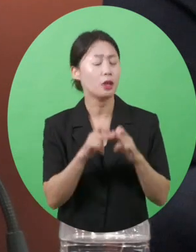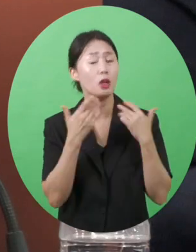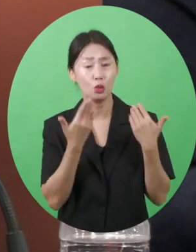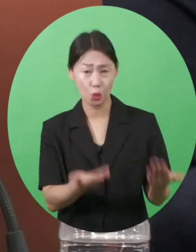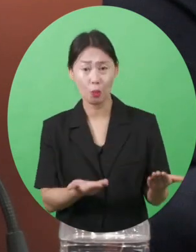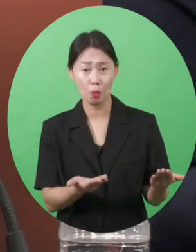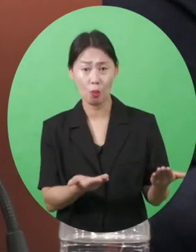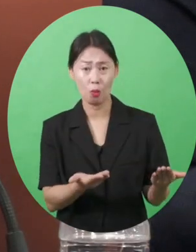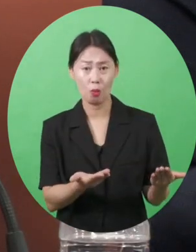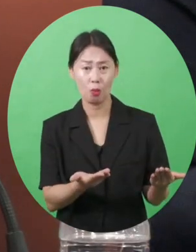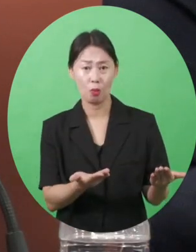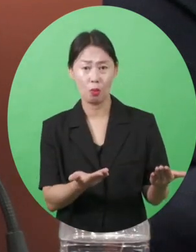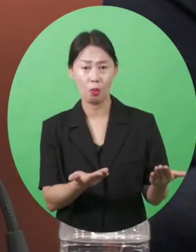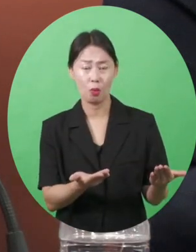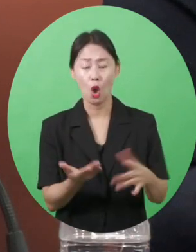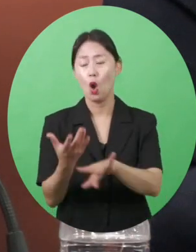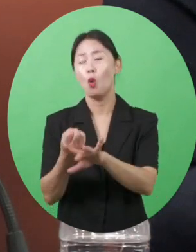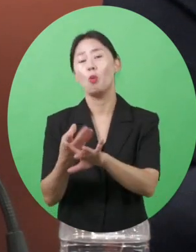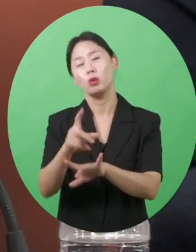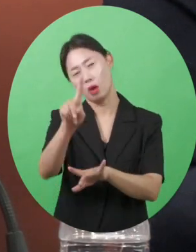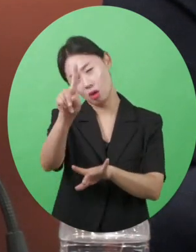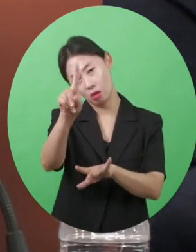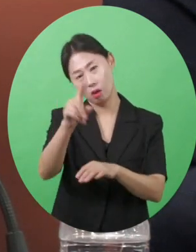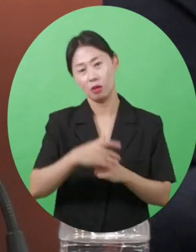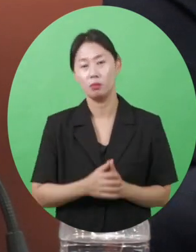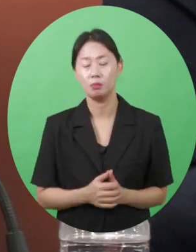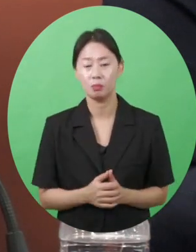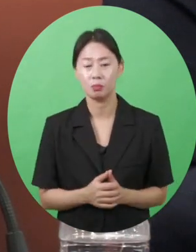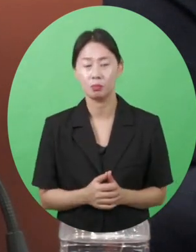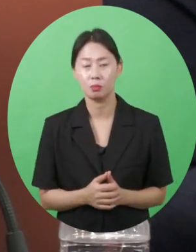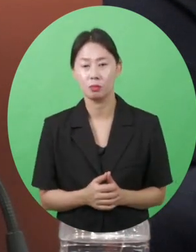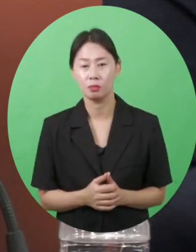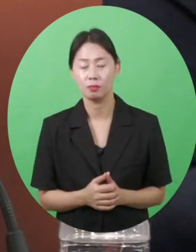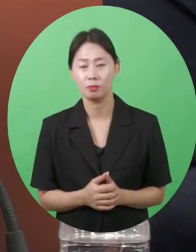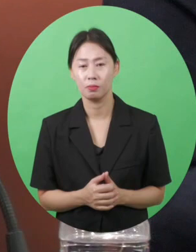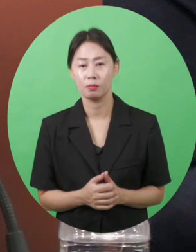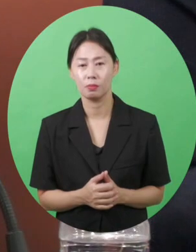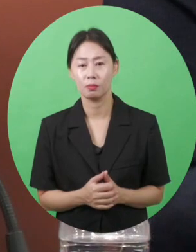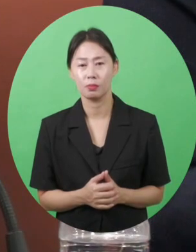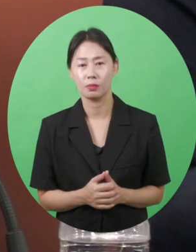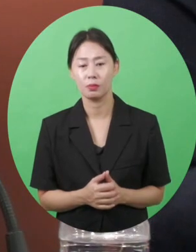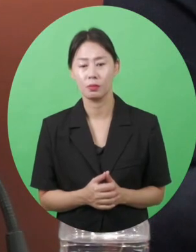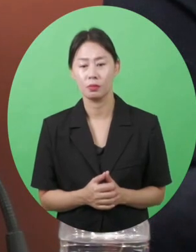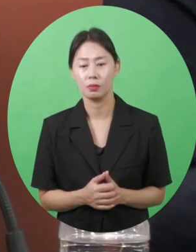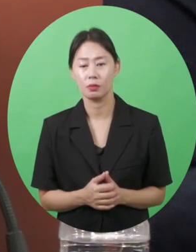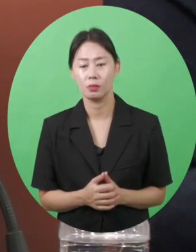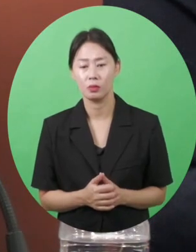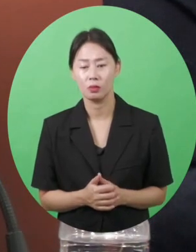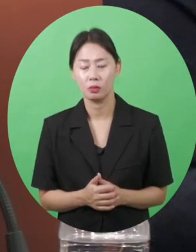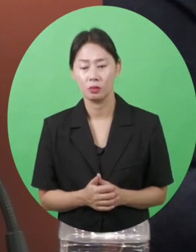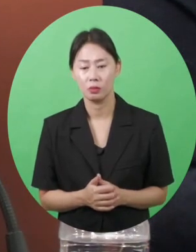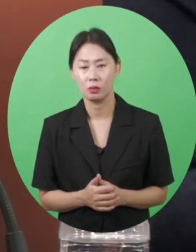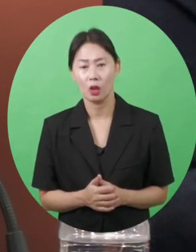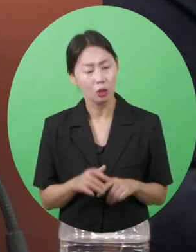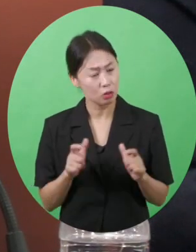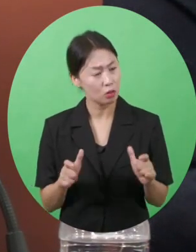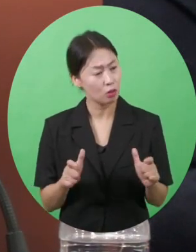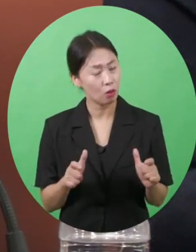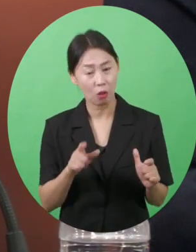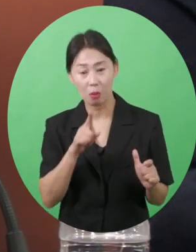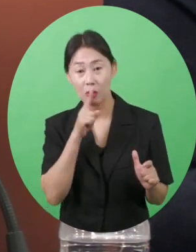쉼터 같은 경우에도 보성에 제가 한 곳이 있다는 걸 알고 있는데요. 지역명 말씀드려도